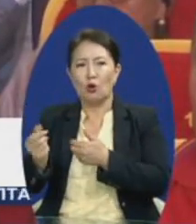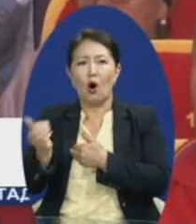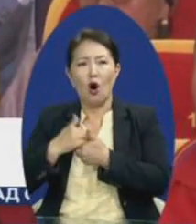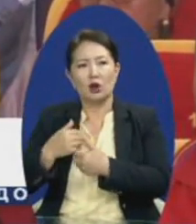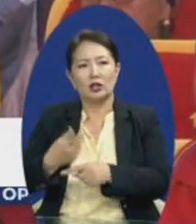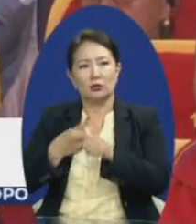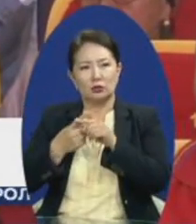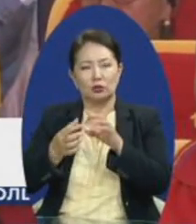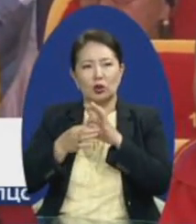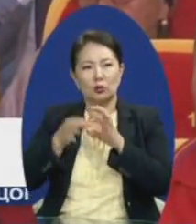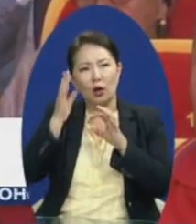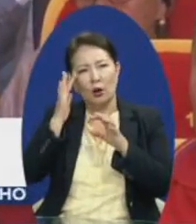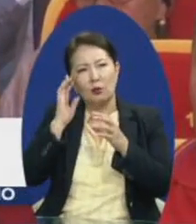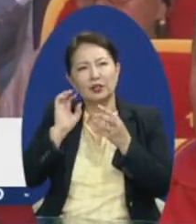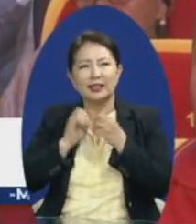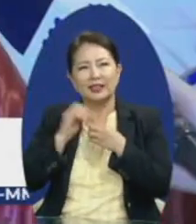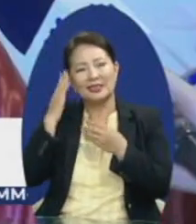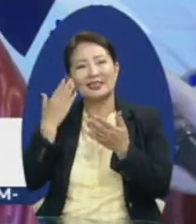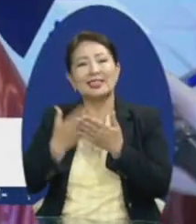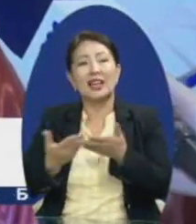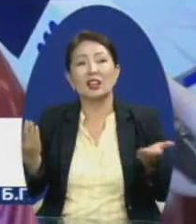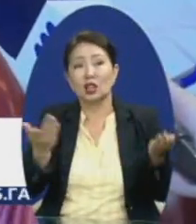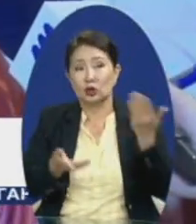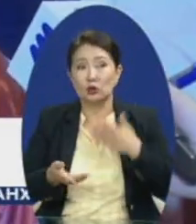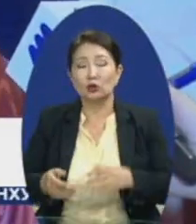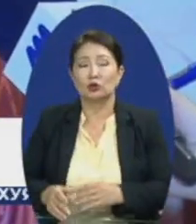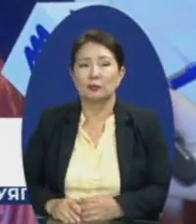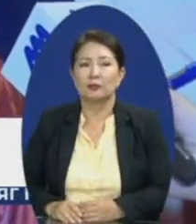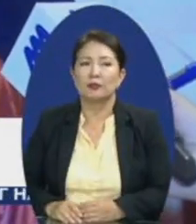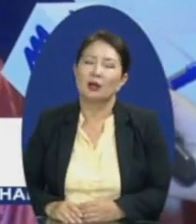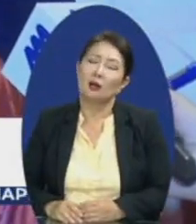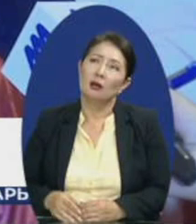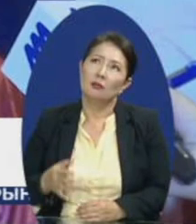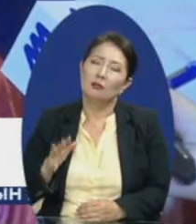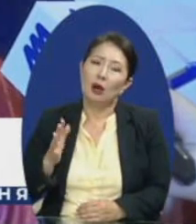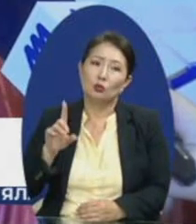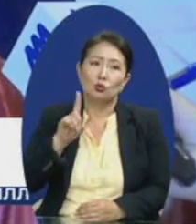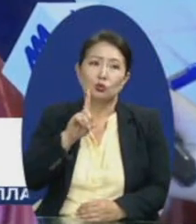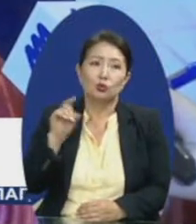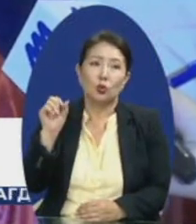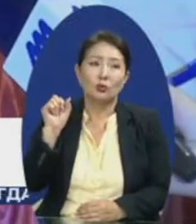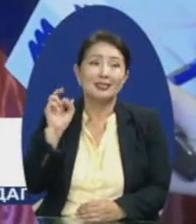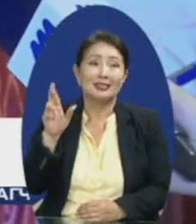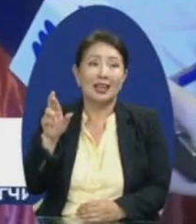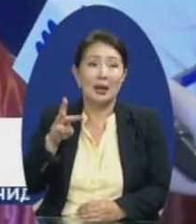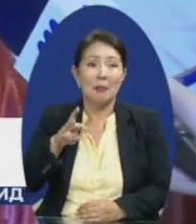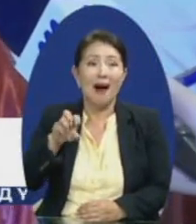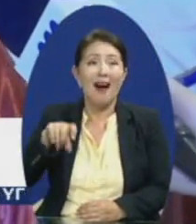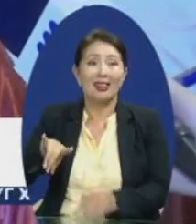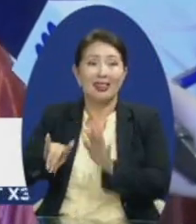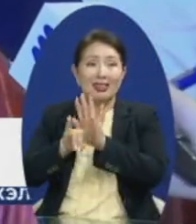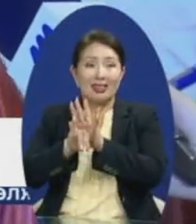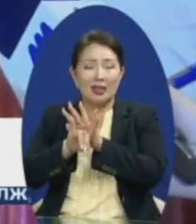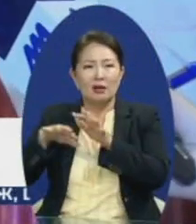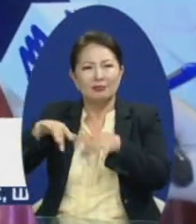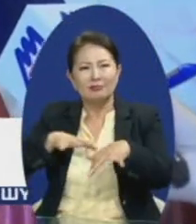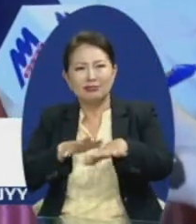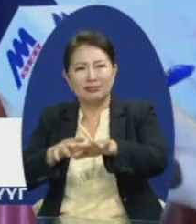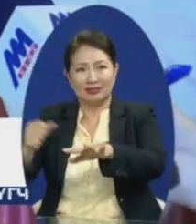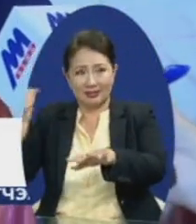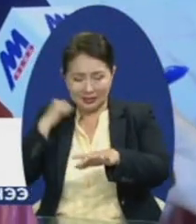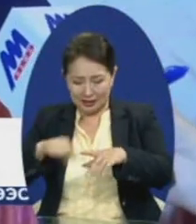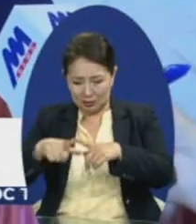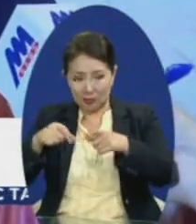бодлого хэрэгжүүлэх саналыг гаргаж байна. Бараг 100 сая мал бэлтжих тийм нутаг